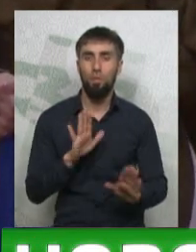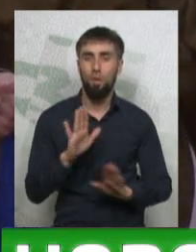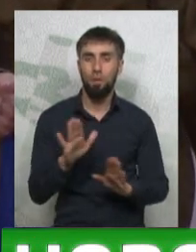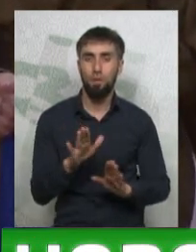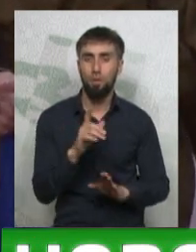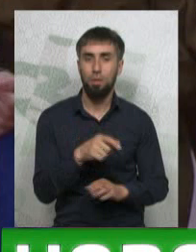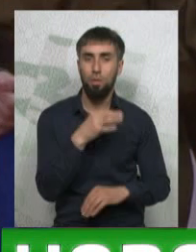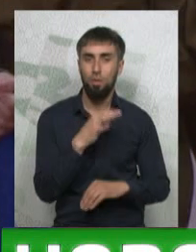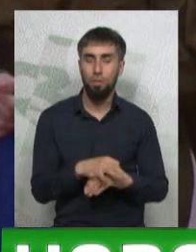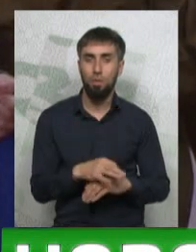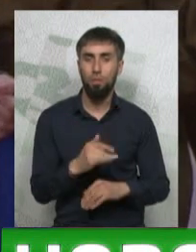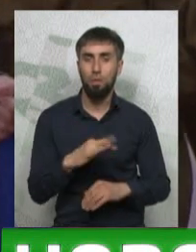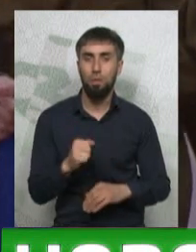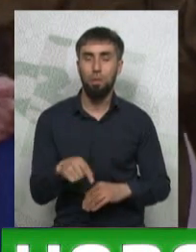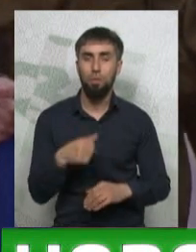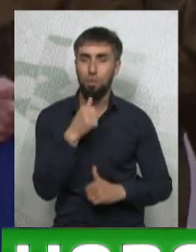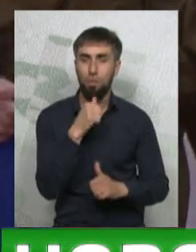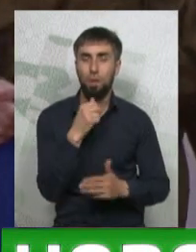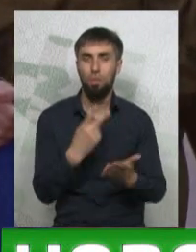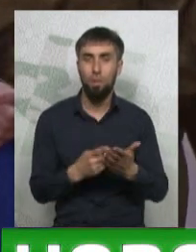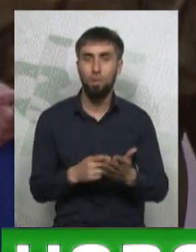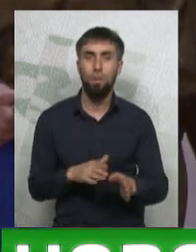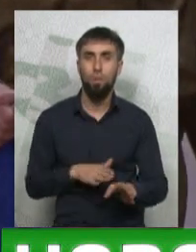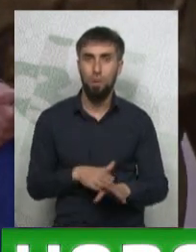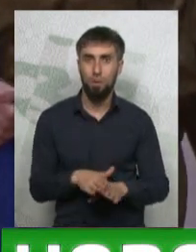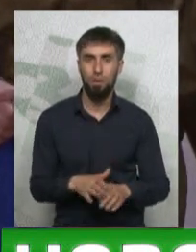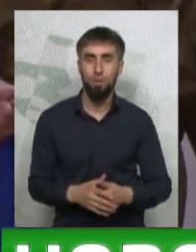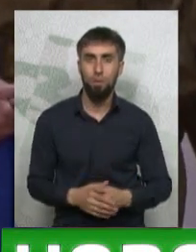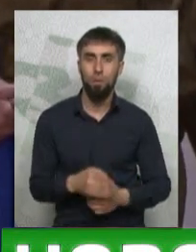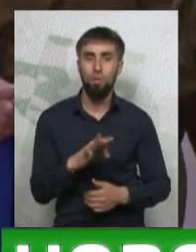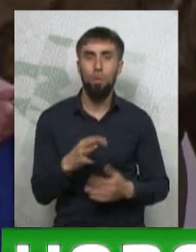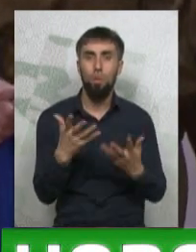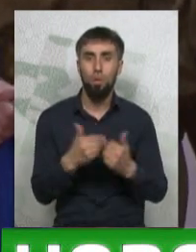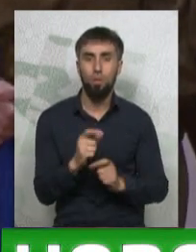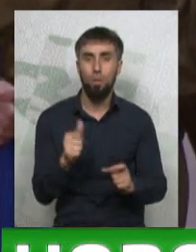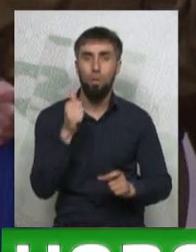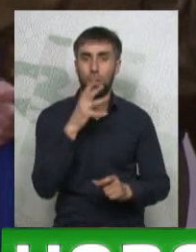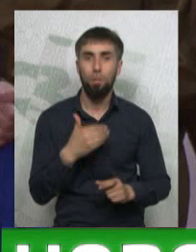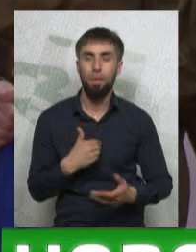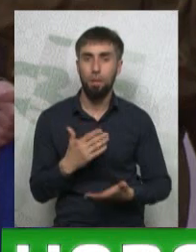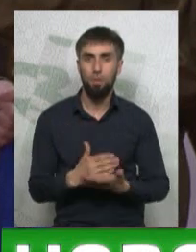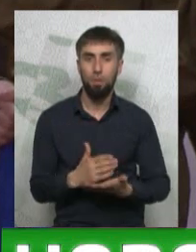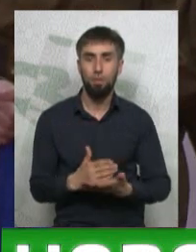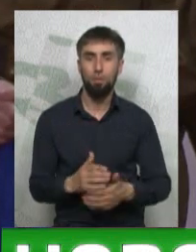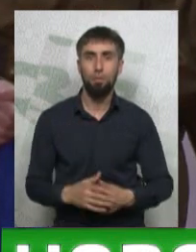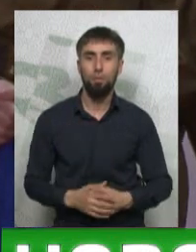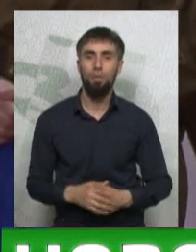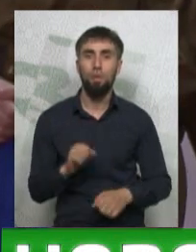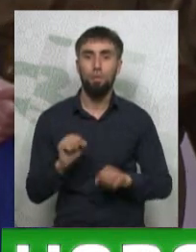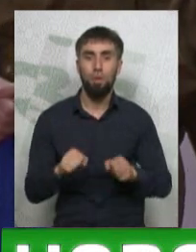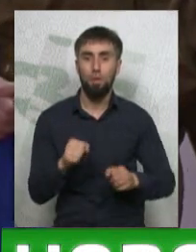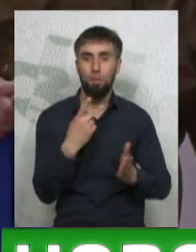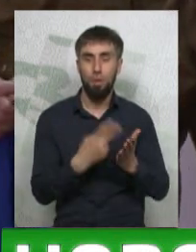Фатима, мы здесь попробовали представить максимально то количество людей, которые мы имеем